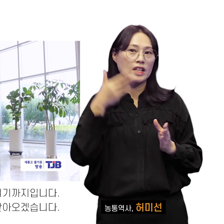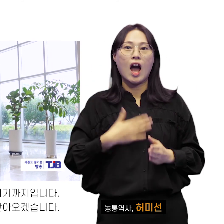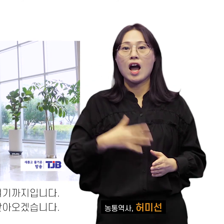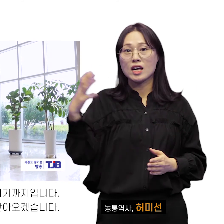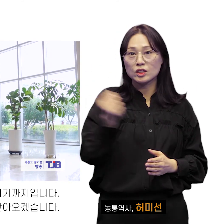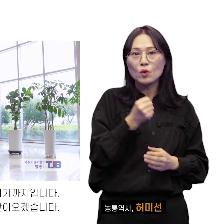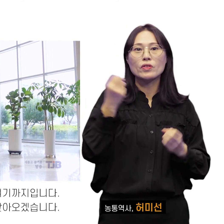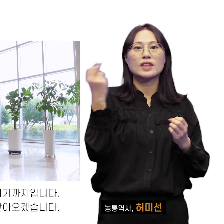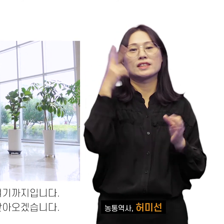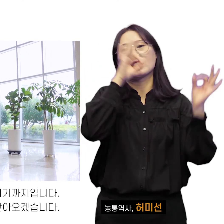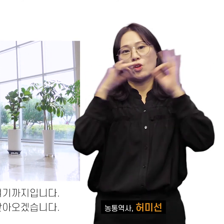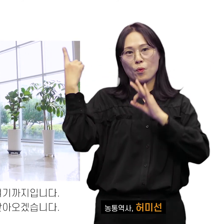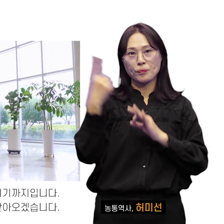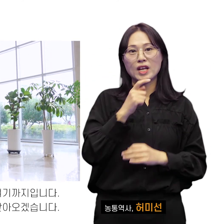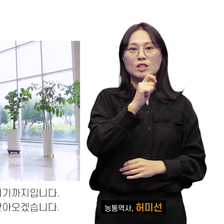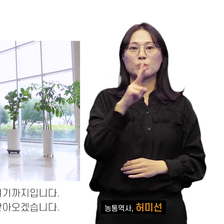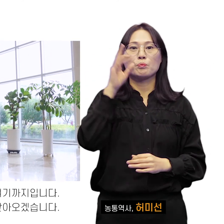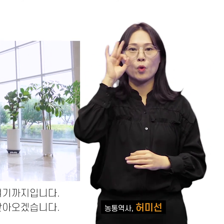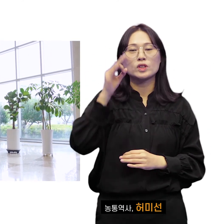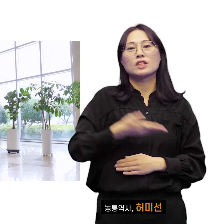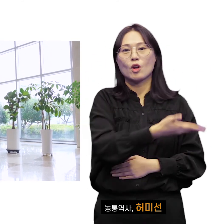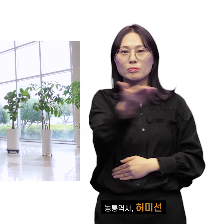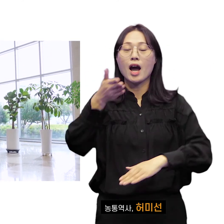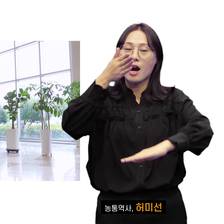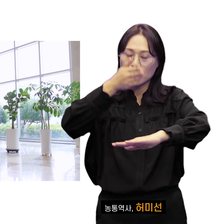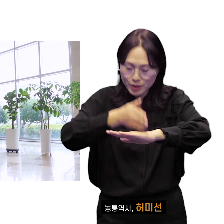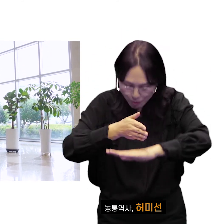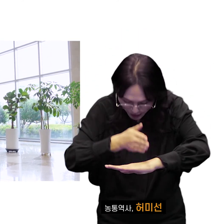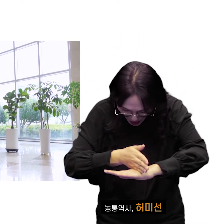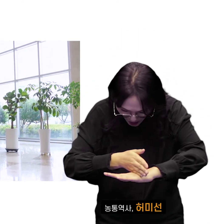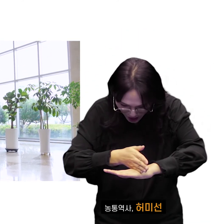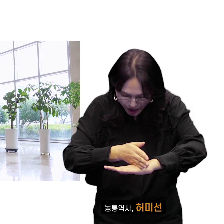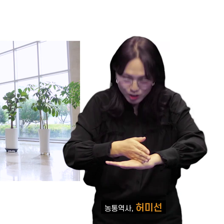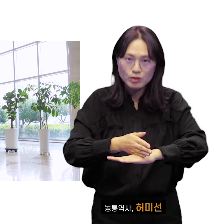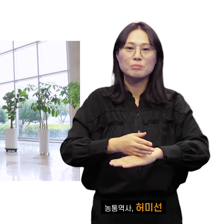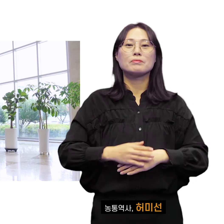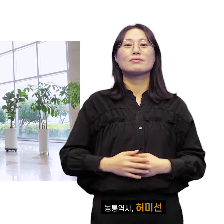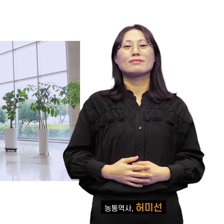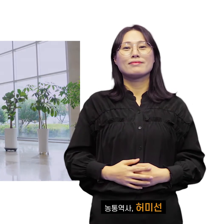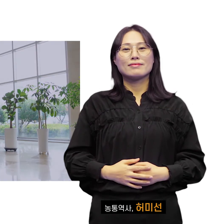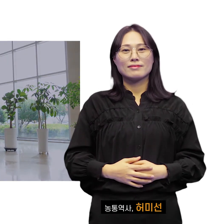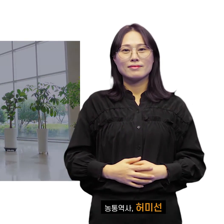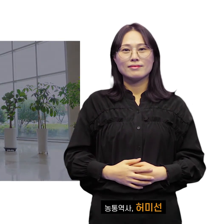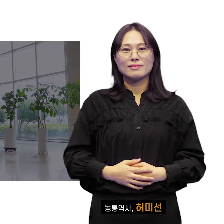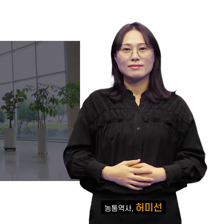시간에 새로운 소식으로 다시 찾아오겠습니다. 시청해주신 여러분 고맙습니다.